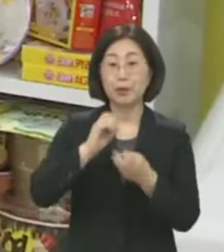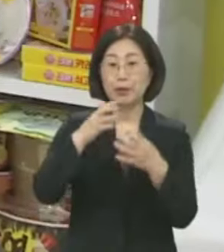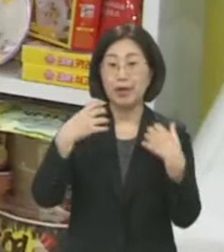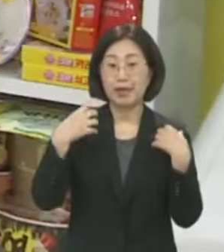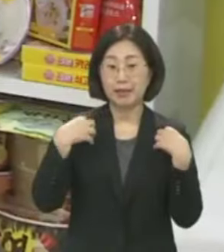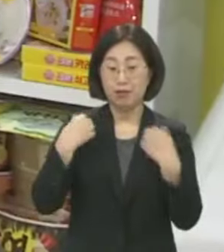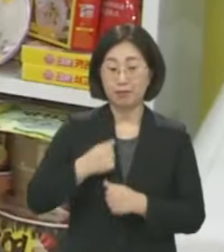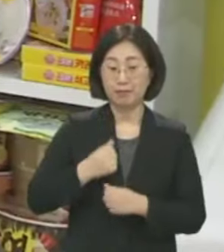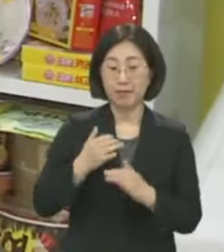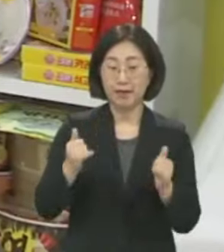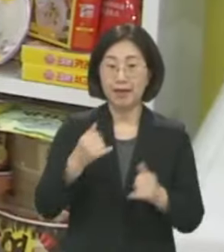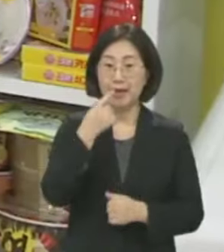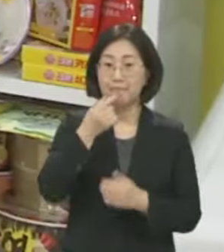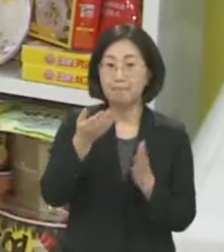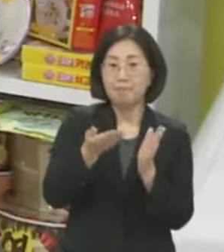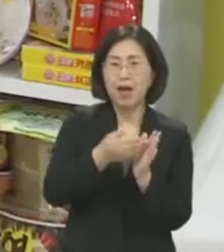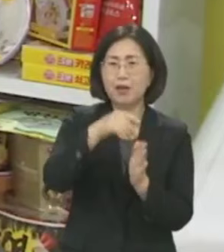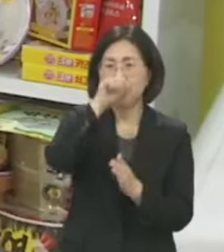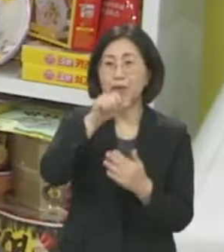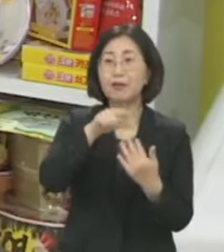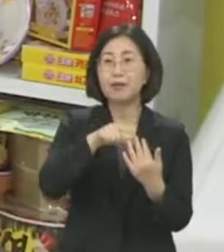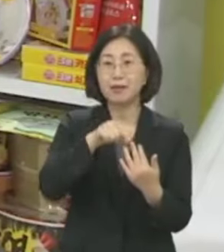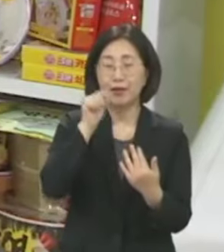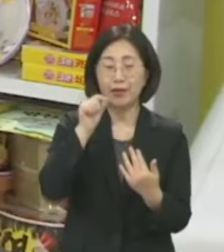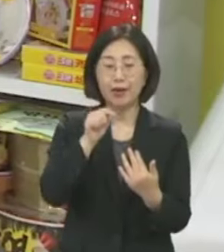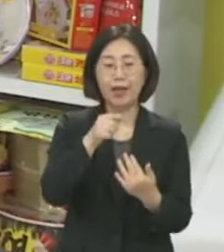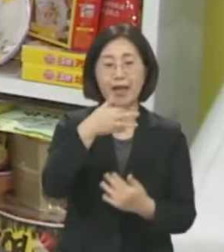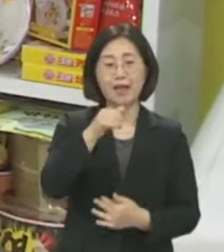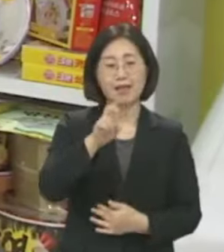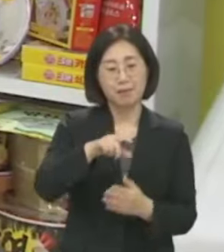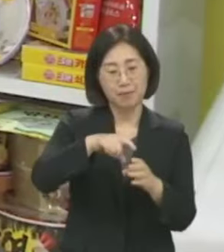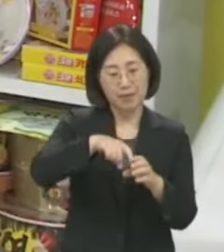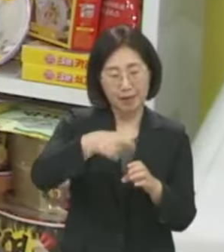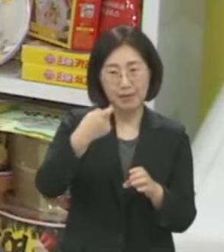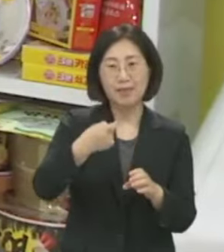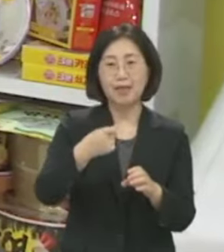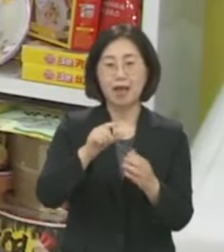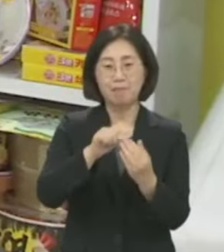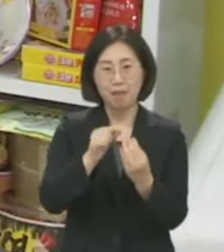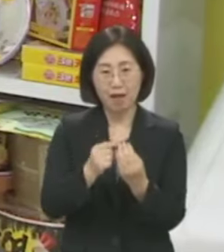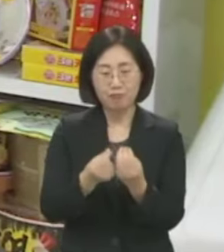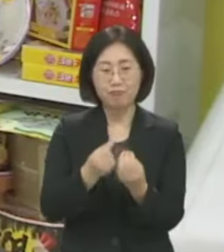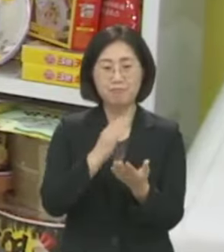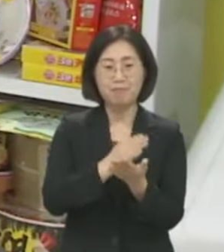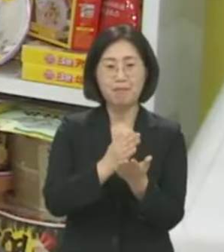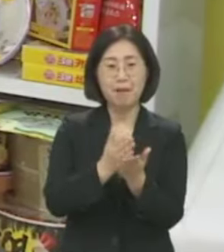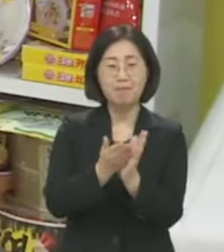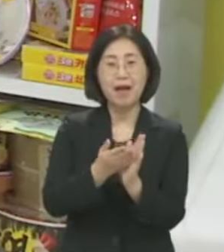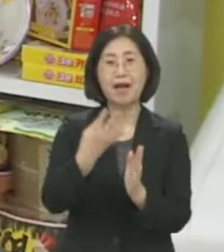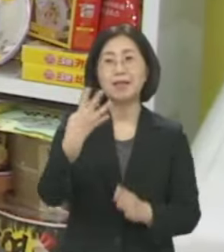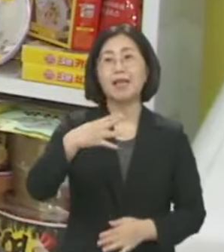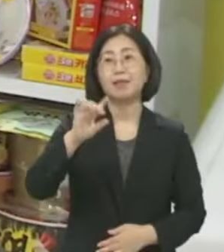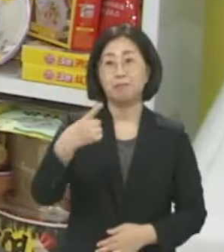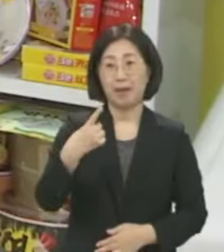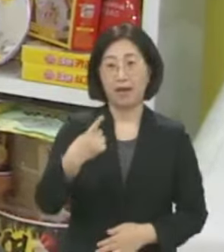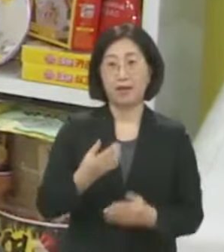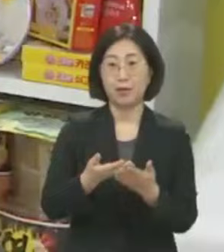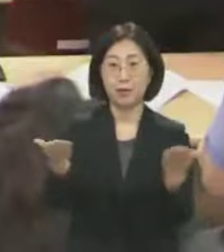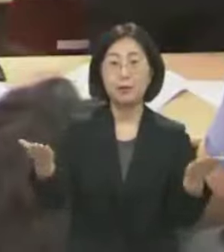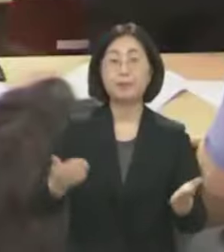군 장병들의 입맛과 선호도를 고려해 이 참치캔부터 만두까지 급식에 4,100여 가지의 제품들을 공급하고